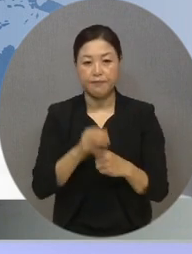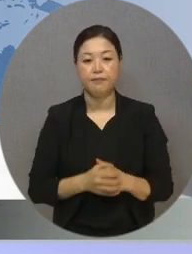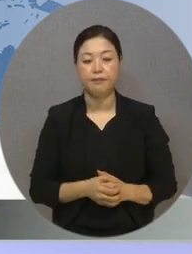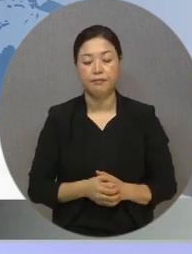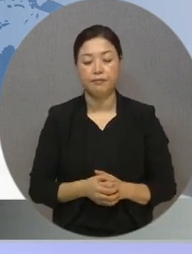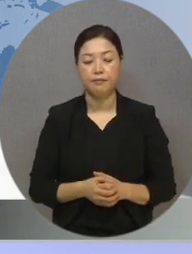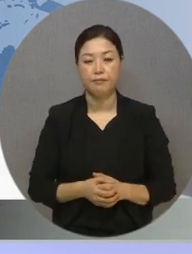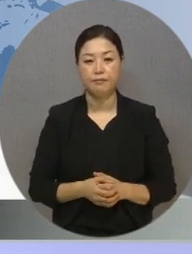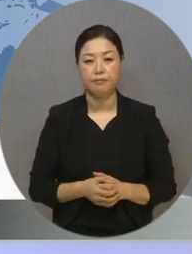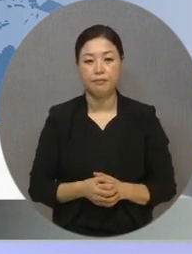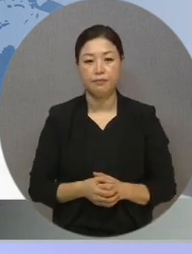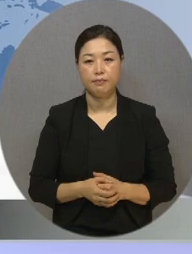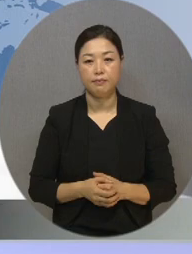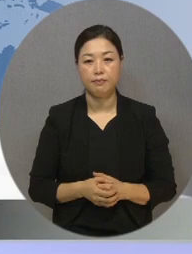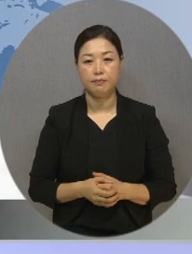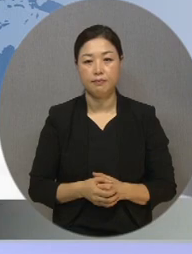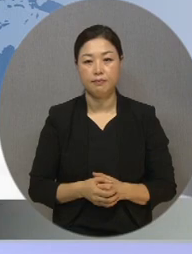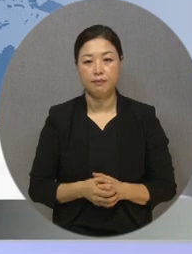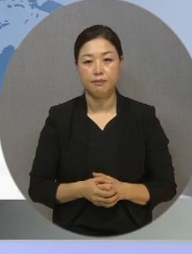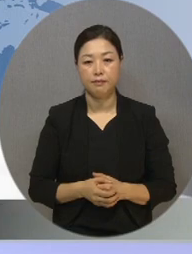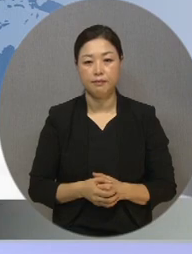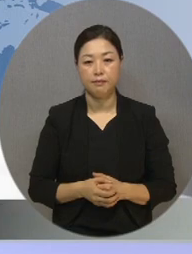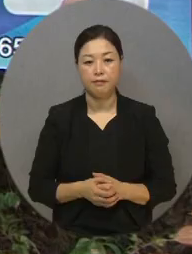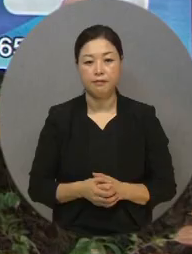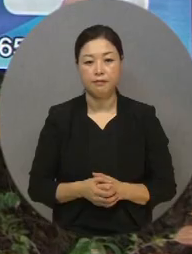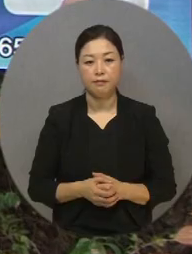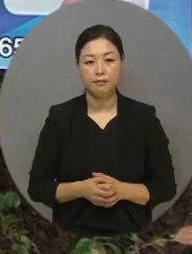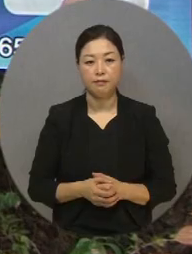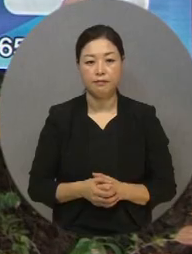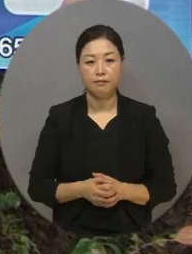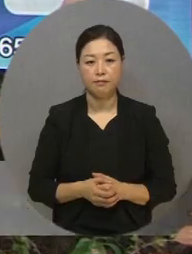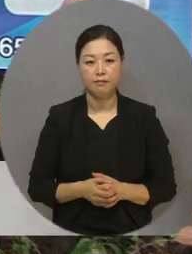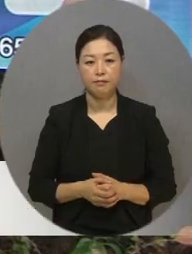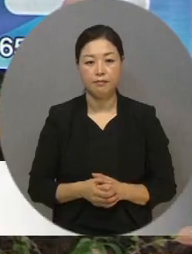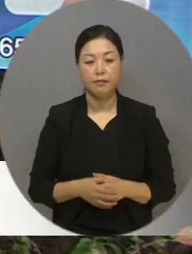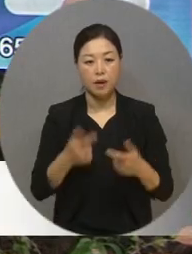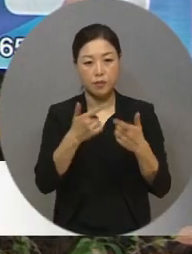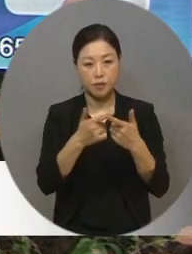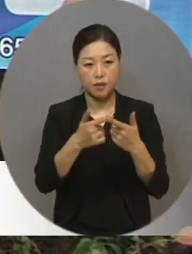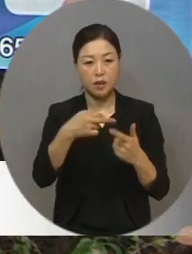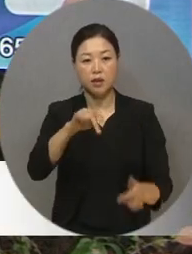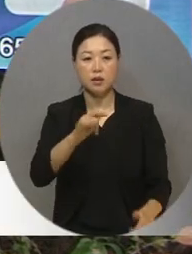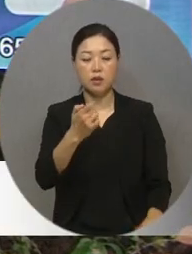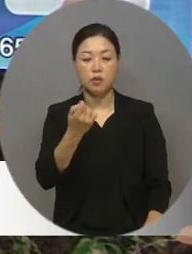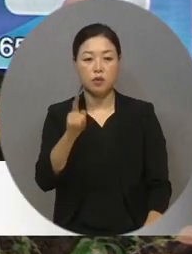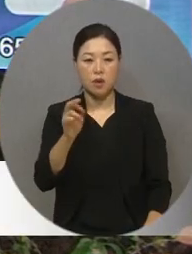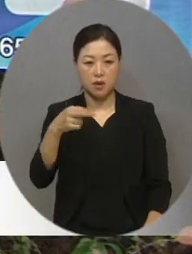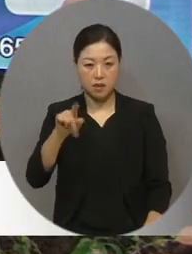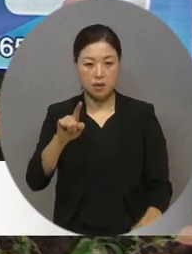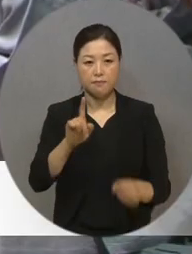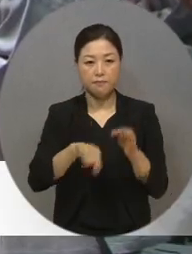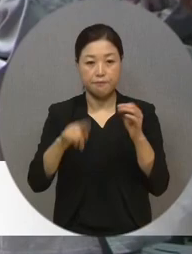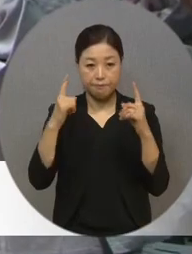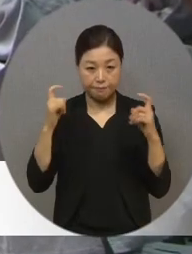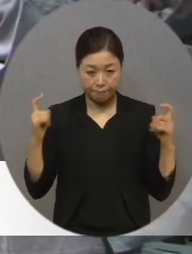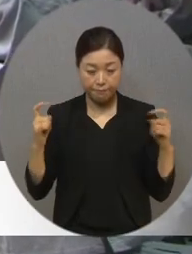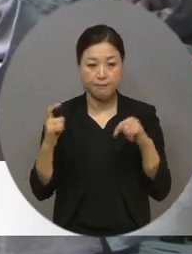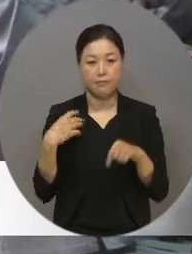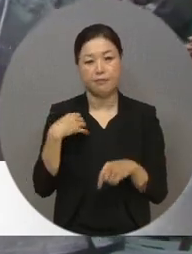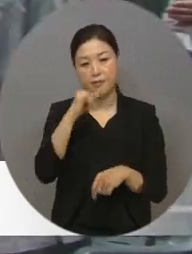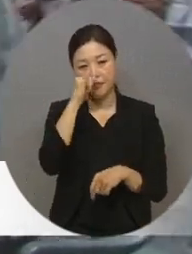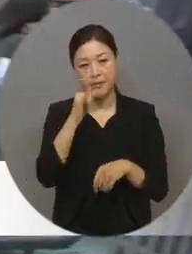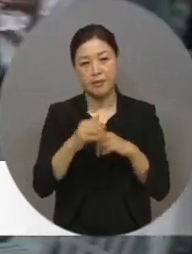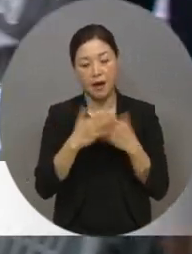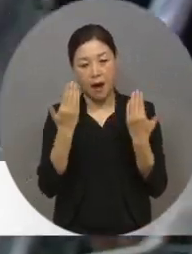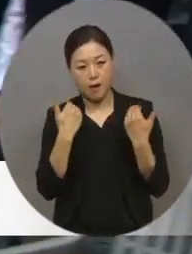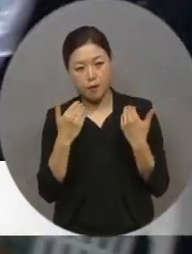현장에 황병향 기자가 다녀왔습니다. 부산 선광사가 주관하는 장학기금 전달식이 지난